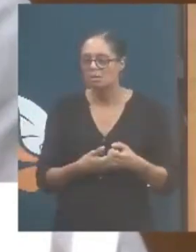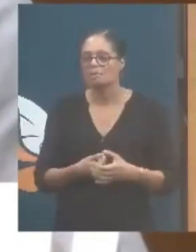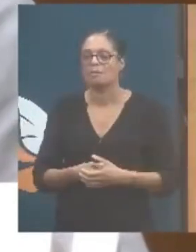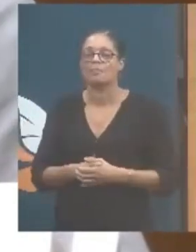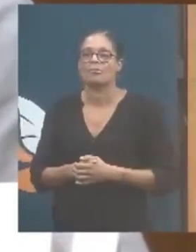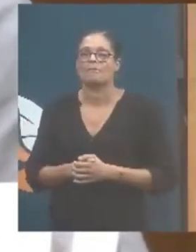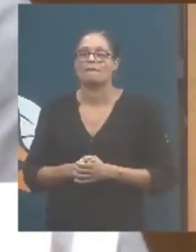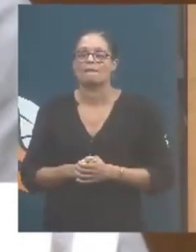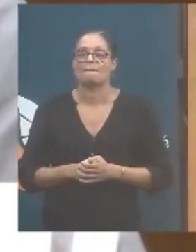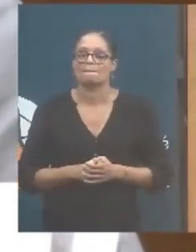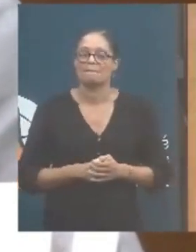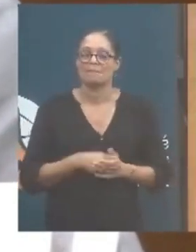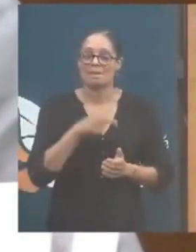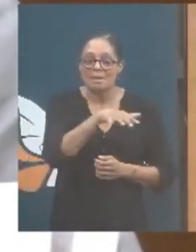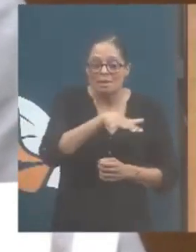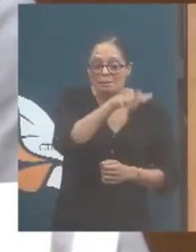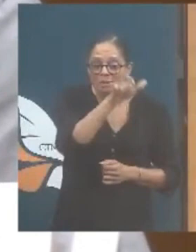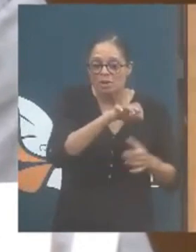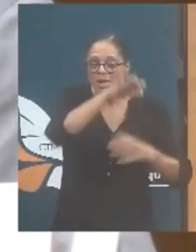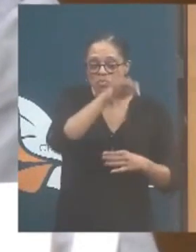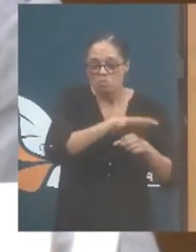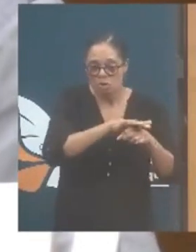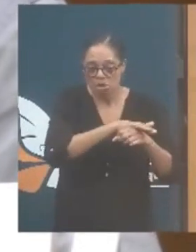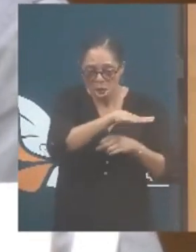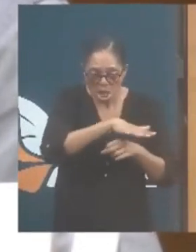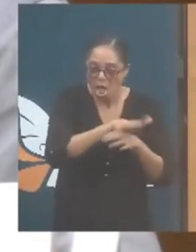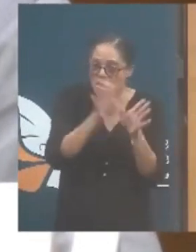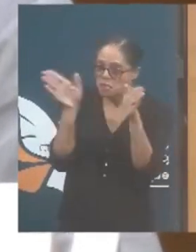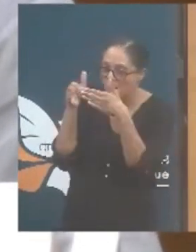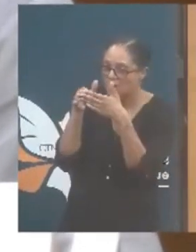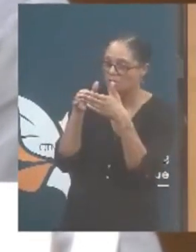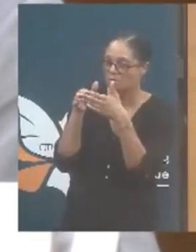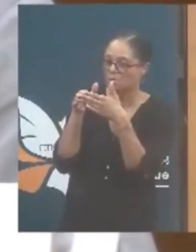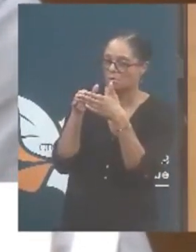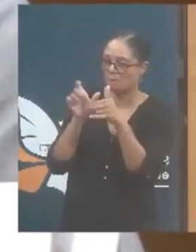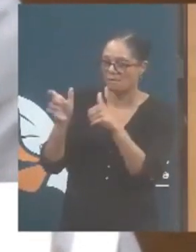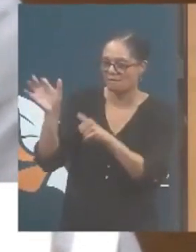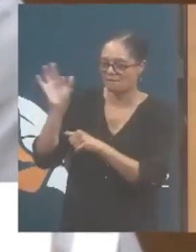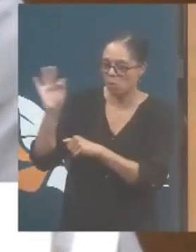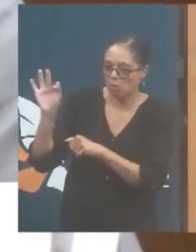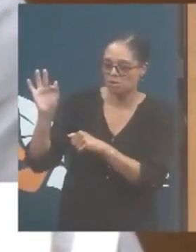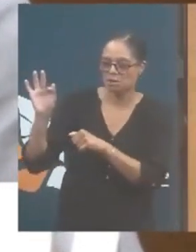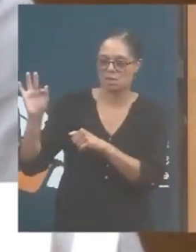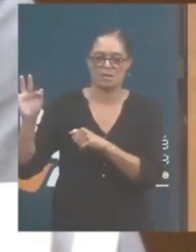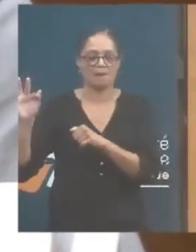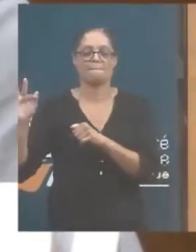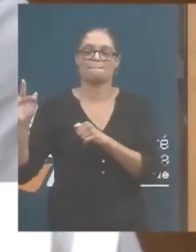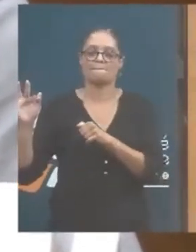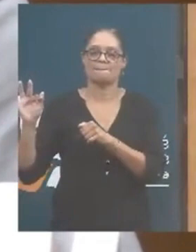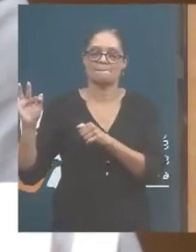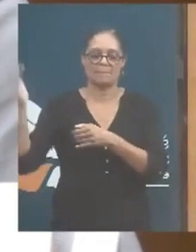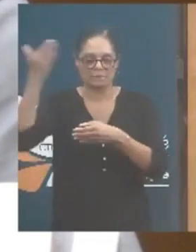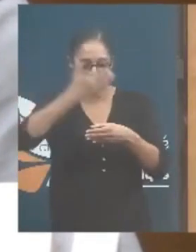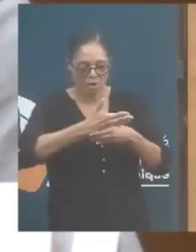sur... C'est à la demande de ces élus-là que la France envoie des forces de répression. Et nous cautionnons ça,